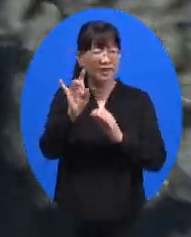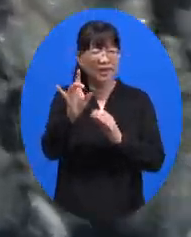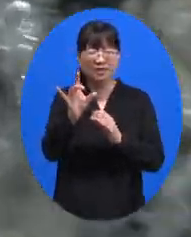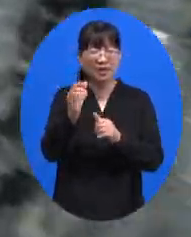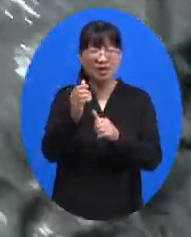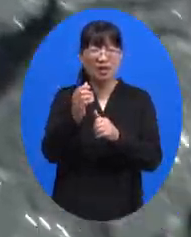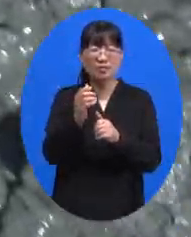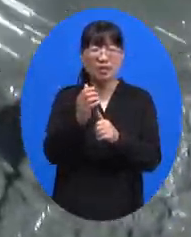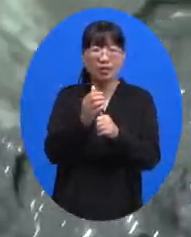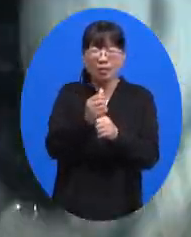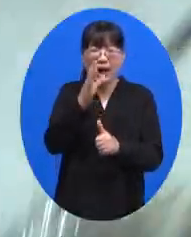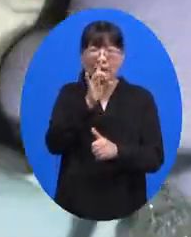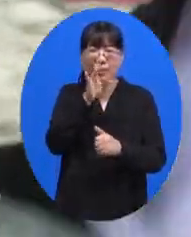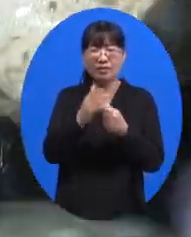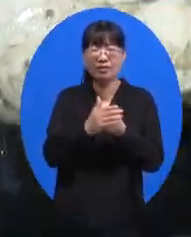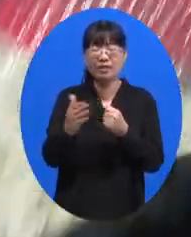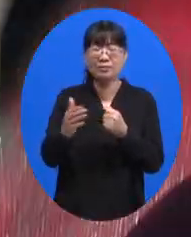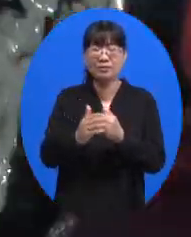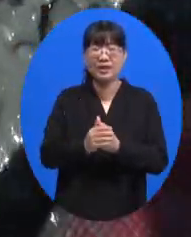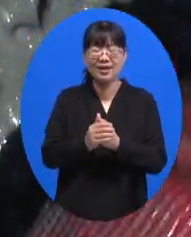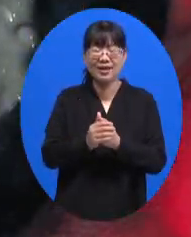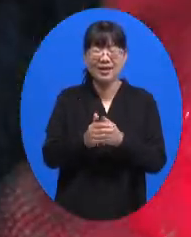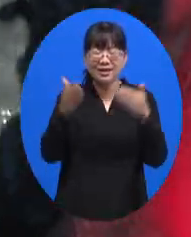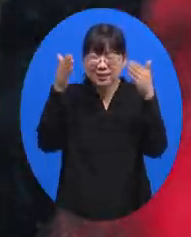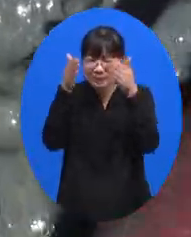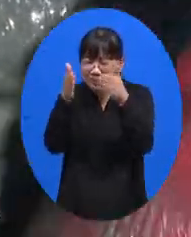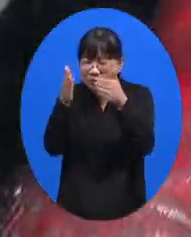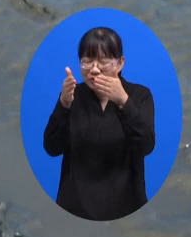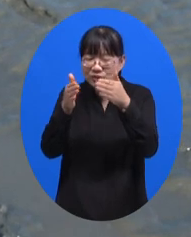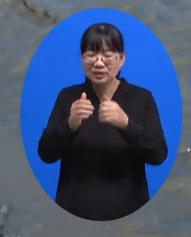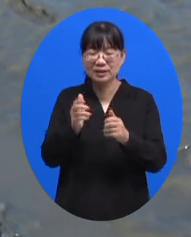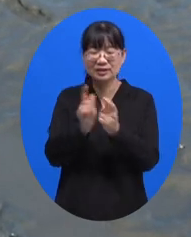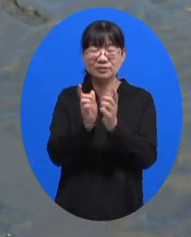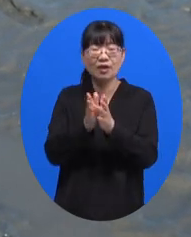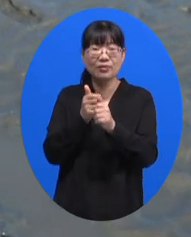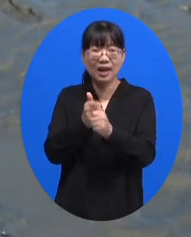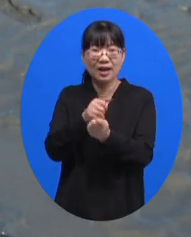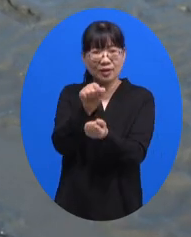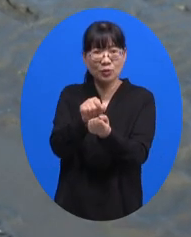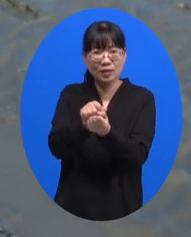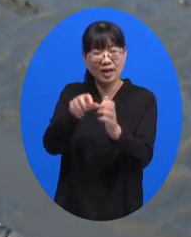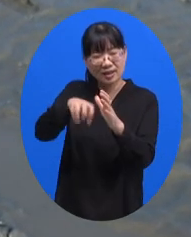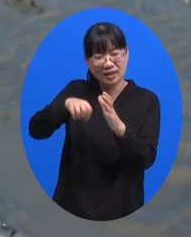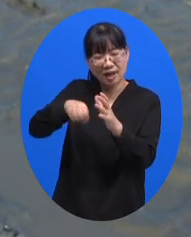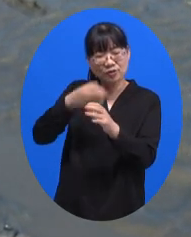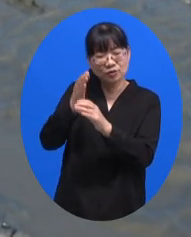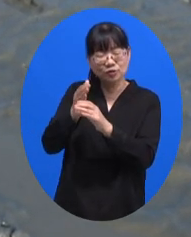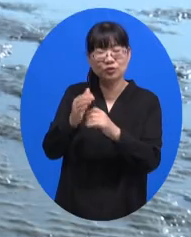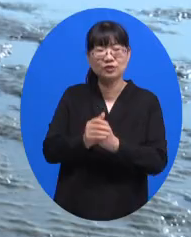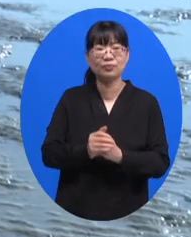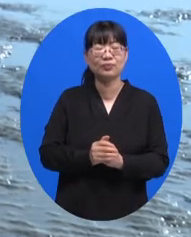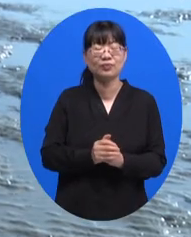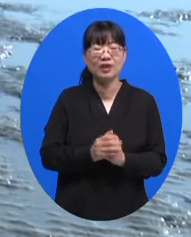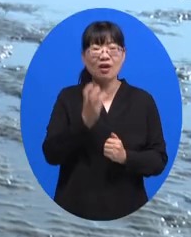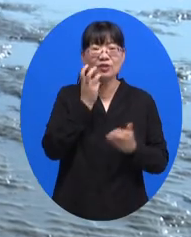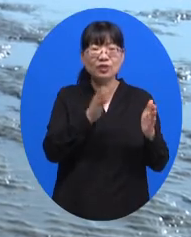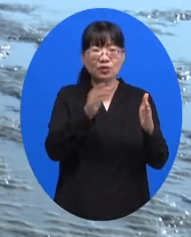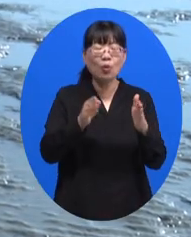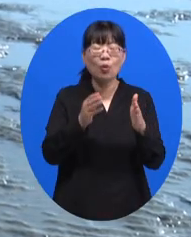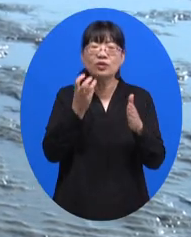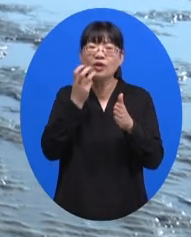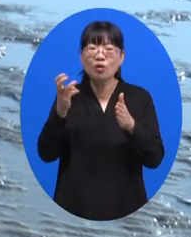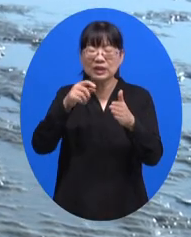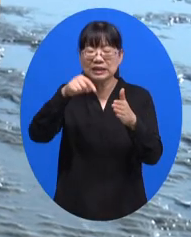하나라도 놓칠세라 학생들은 이를 새겨들으며 직접 따라 조개를 캐봅니다. 수도권에서 처음으로